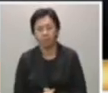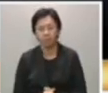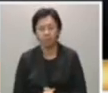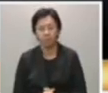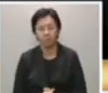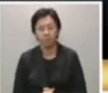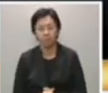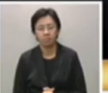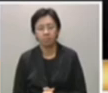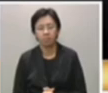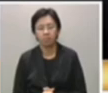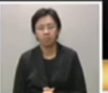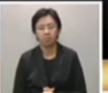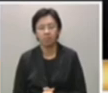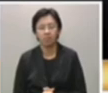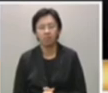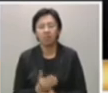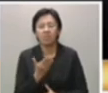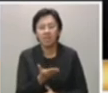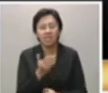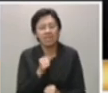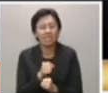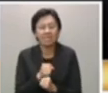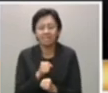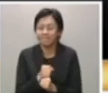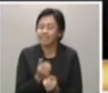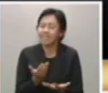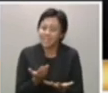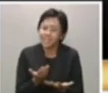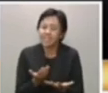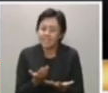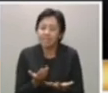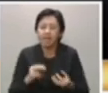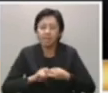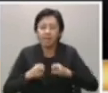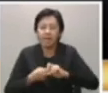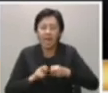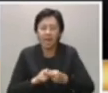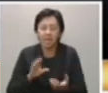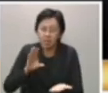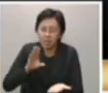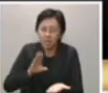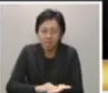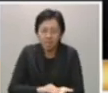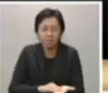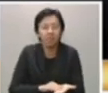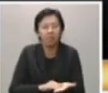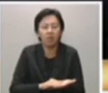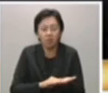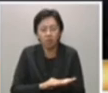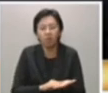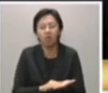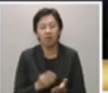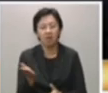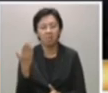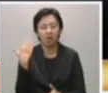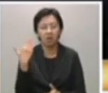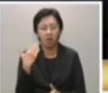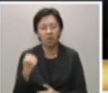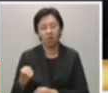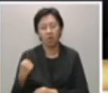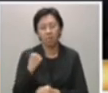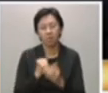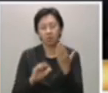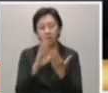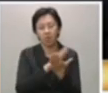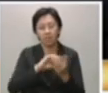ได้ทำกระทำต่อเศรษฐกิจในประเทศนี้คงจะต้องถูกจารึกไว้ว่าท่านได้ทำลายความมั่นคง